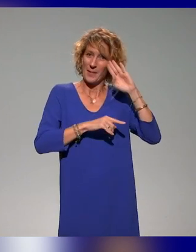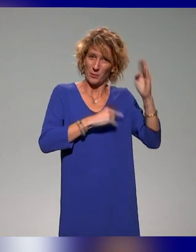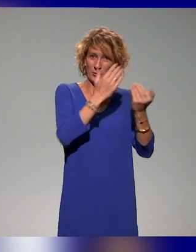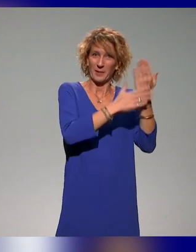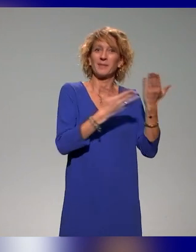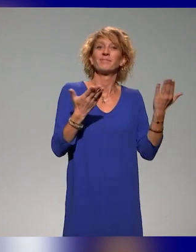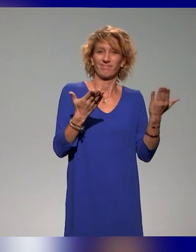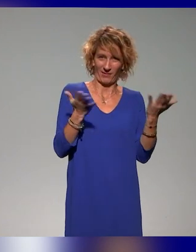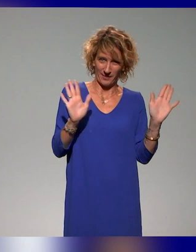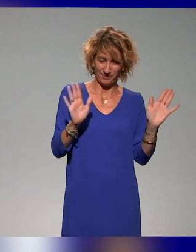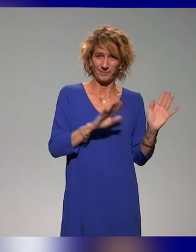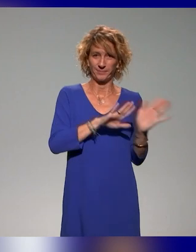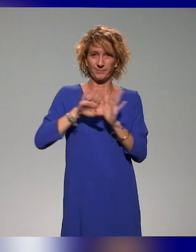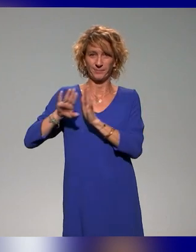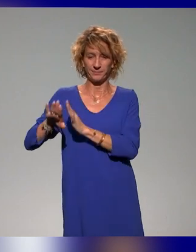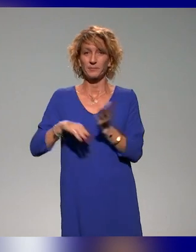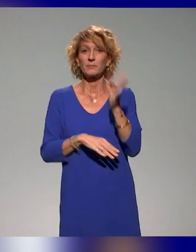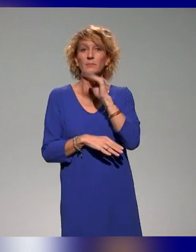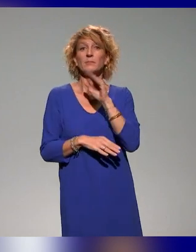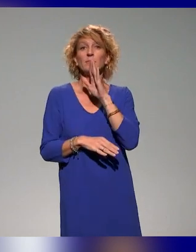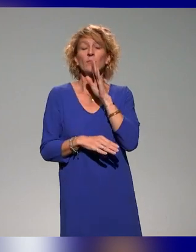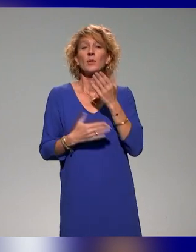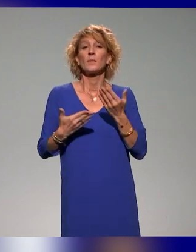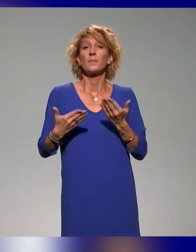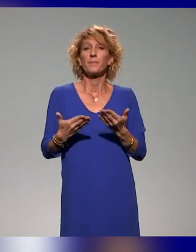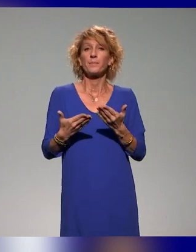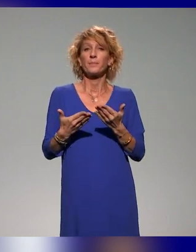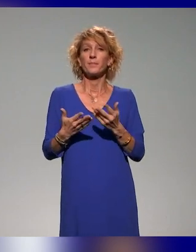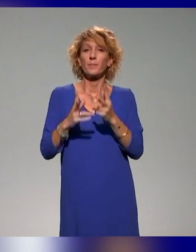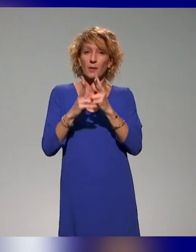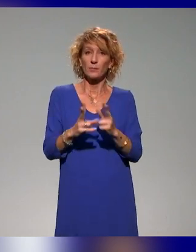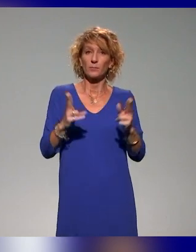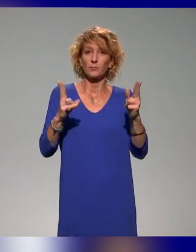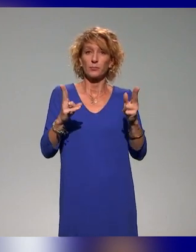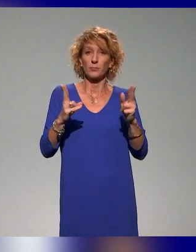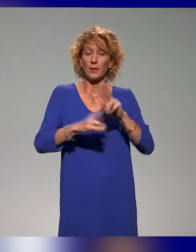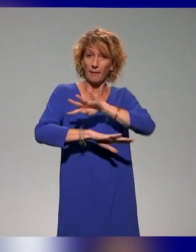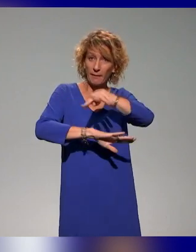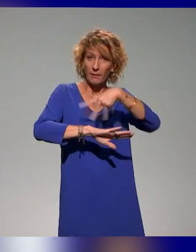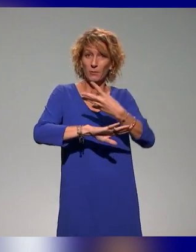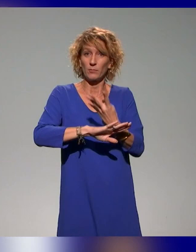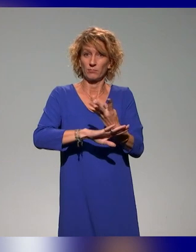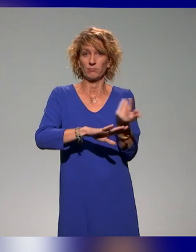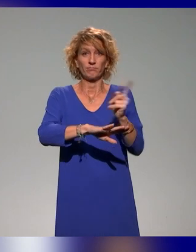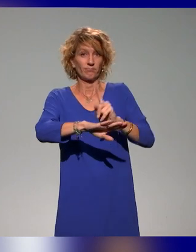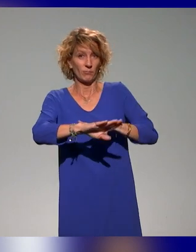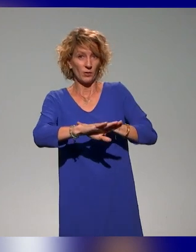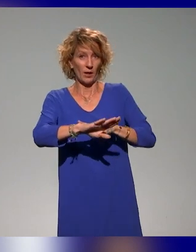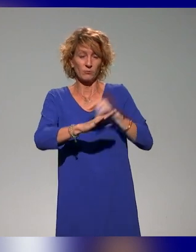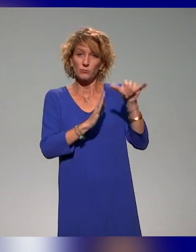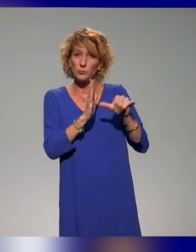autres. Donc, cet après-midi, nous sommes partis pour 4 heures de direct sur